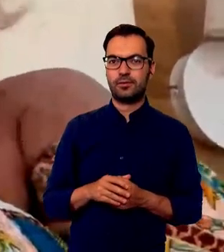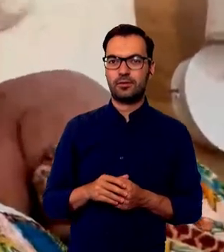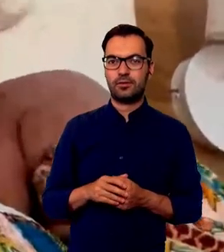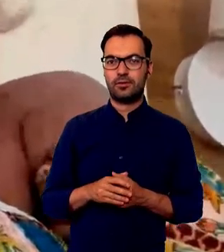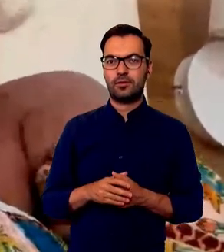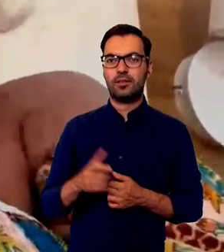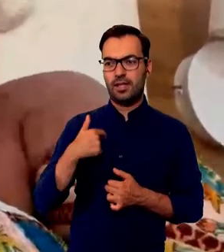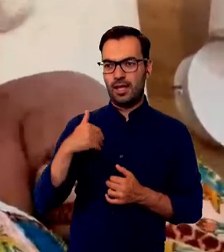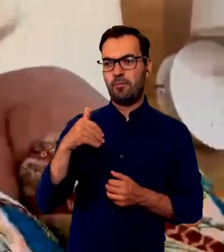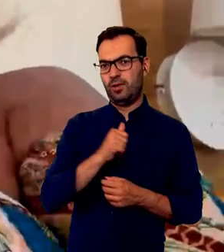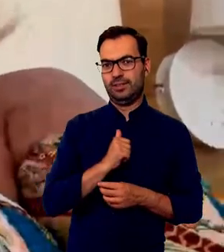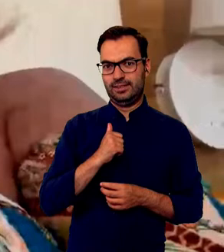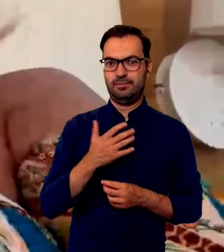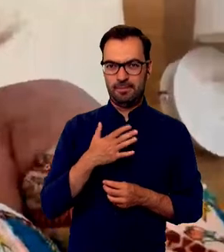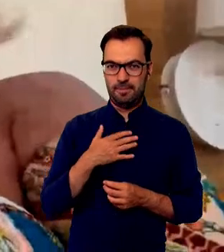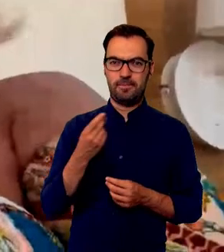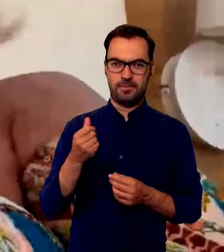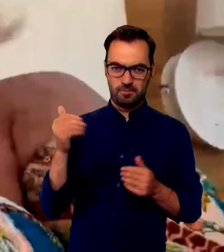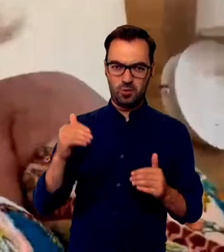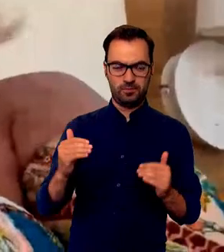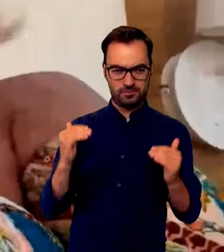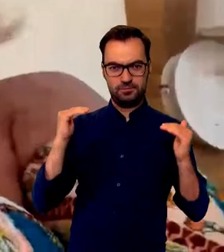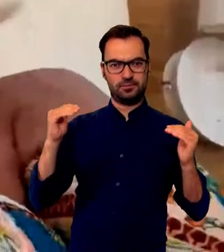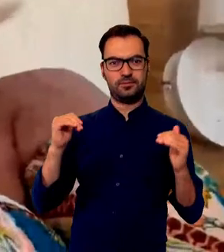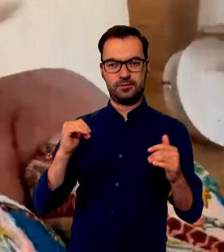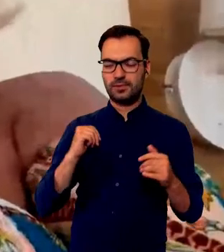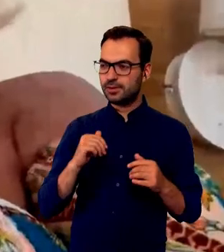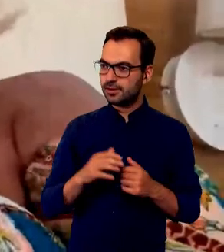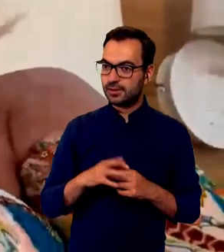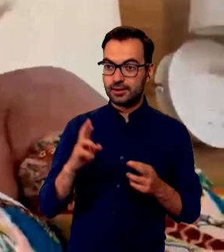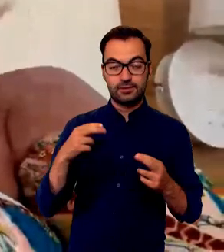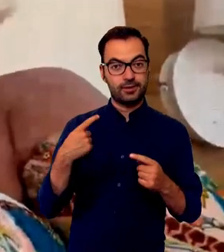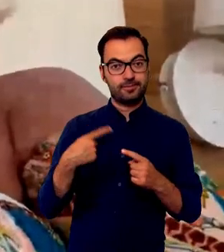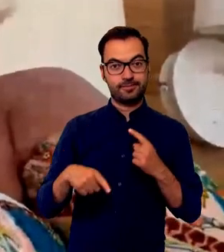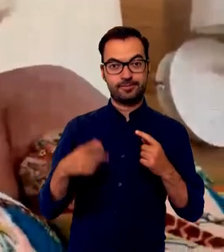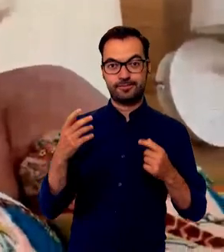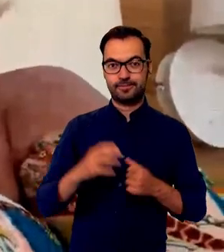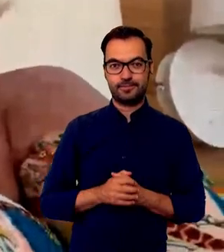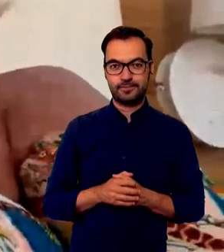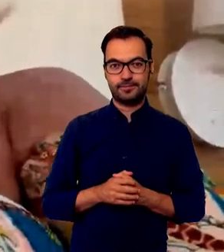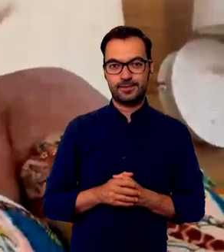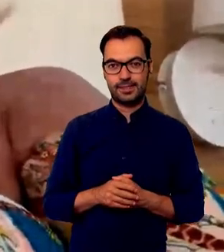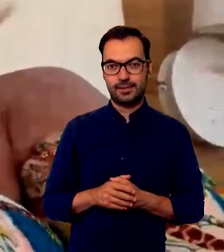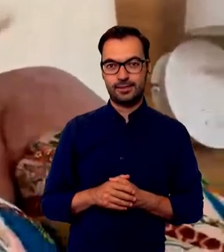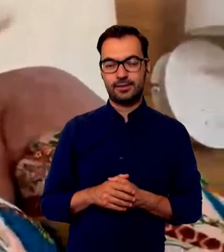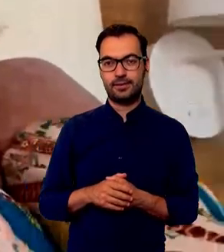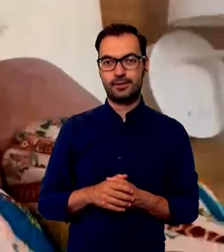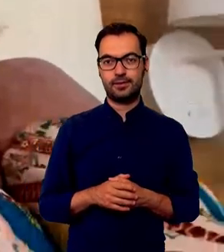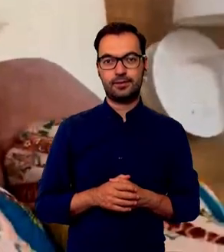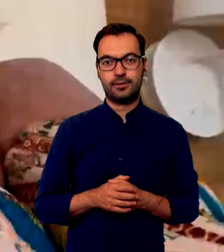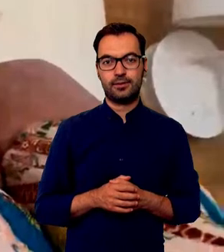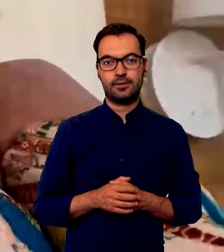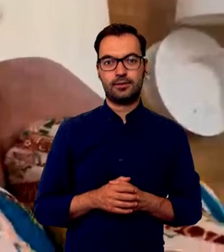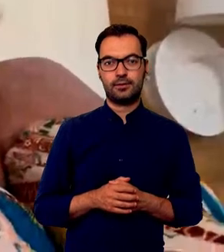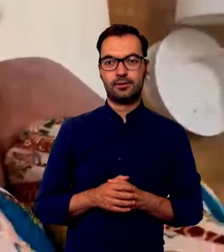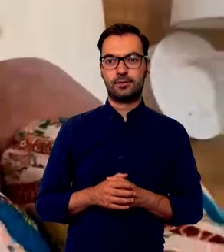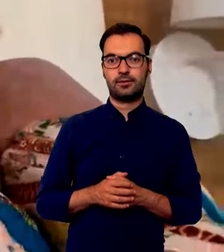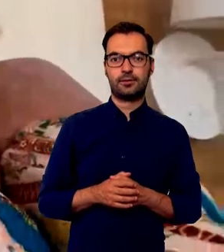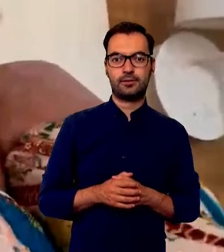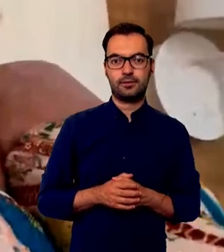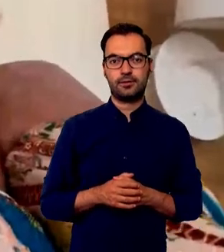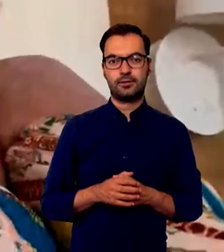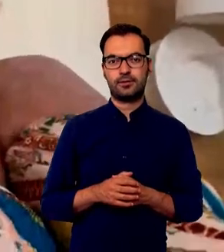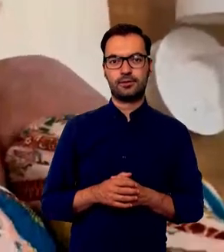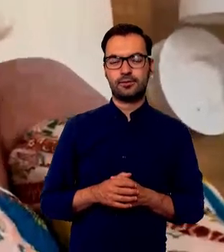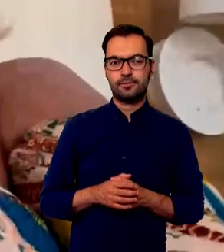życie naprawdę. To kim pojmie na to, żeby prywatny odrzutowiec z wanną, czy z tego powodu płaczę?